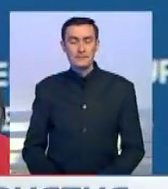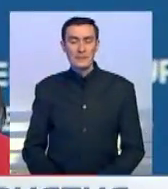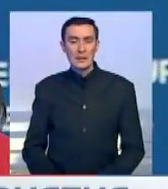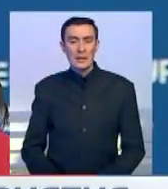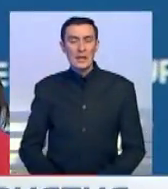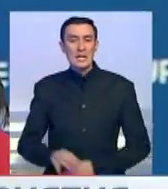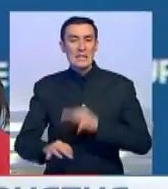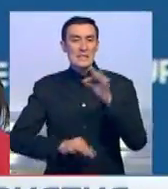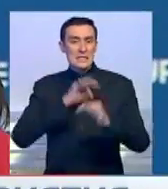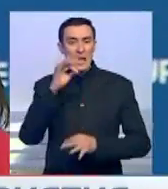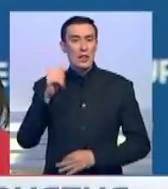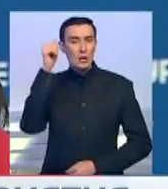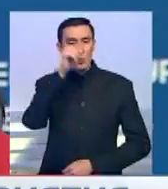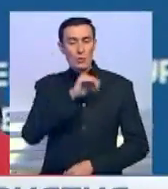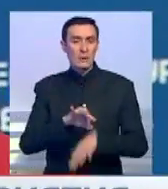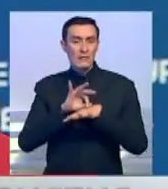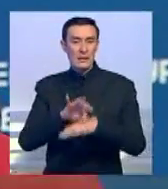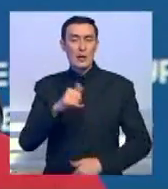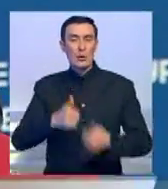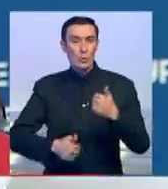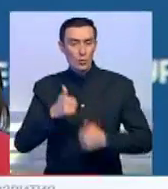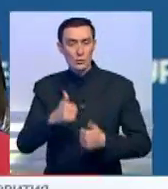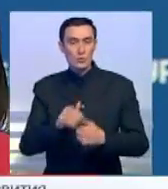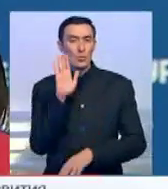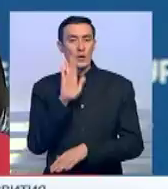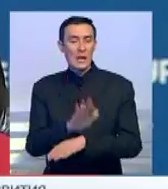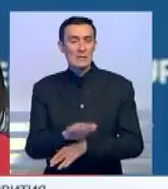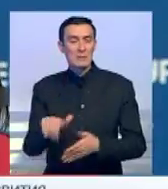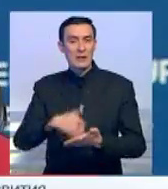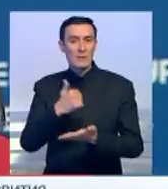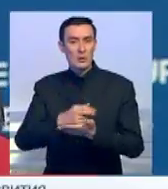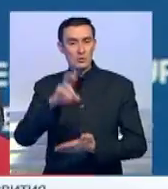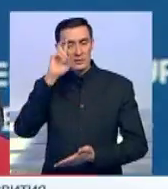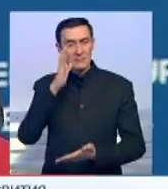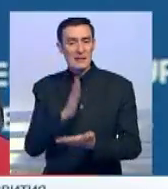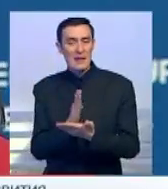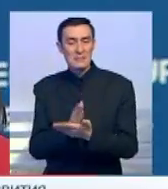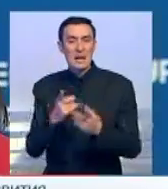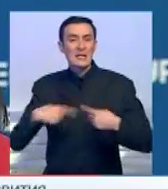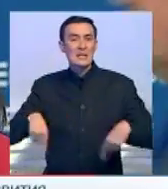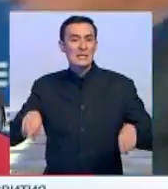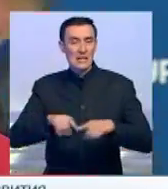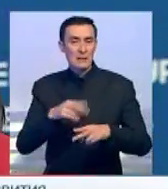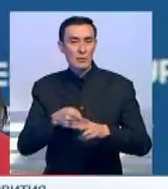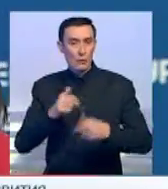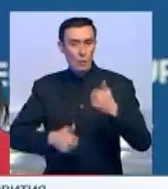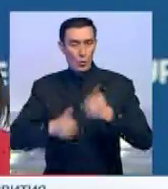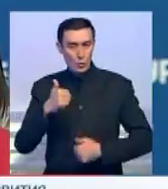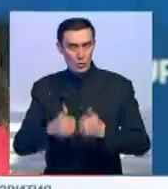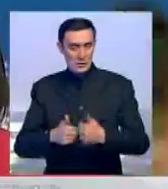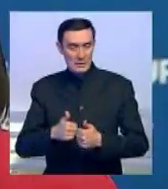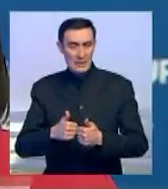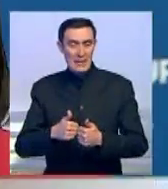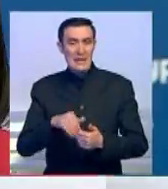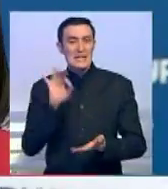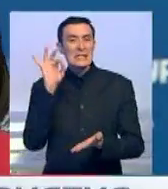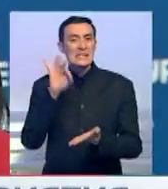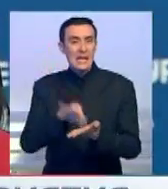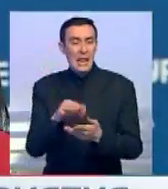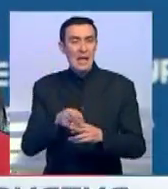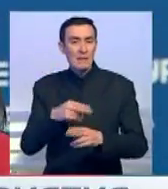Целый год мы проводили конкурс. В соответствии с указом президента мы являемся организаторами конкурса. Цель этого конкурса – выявить